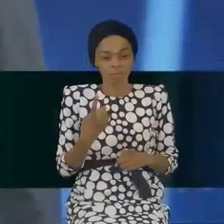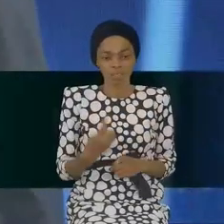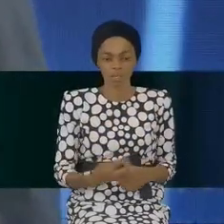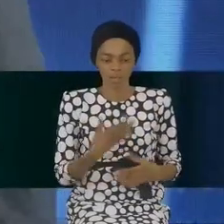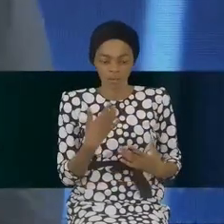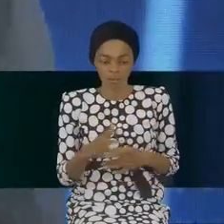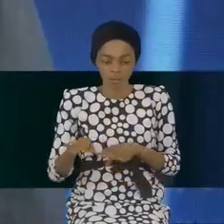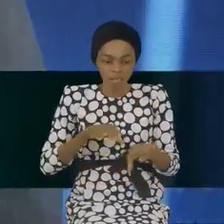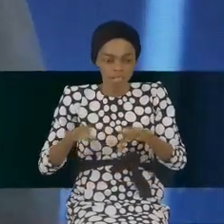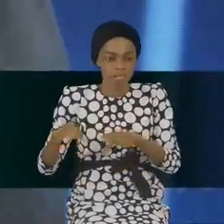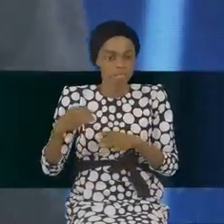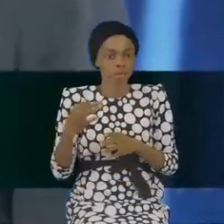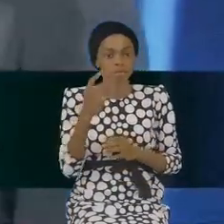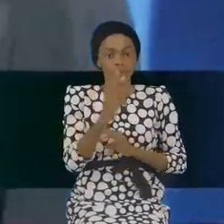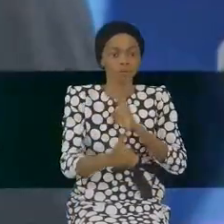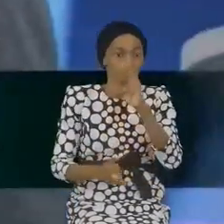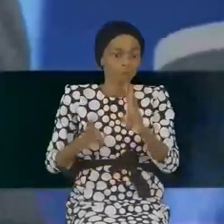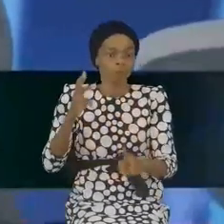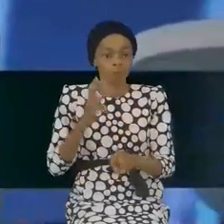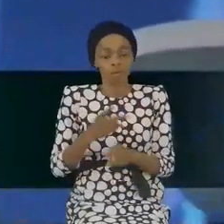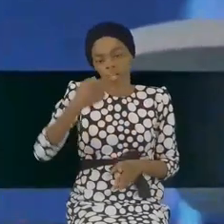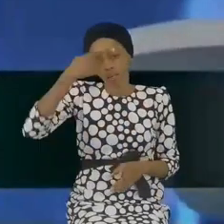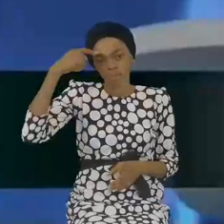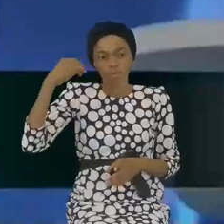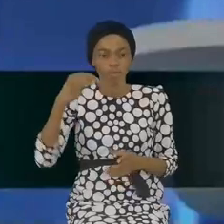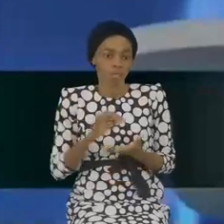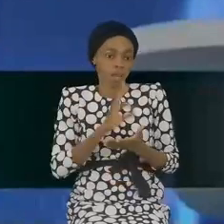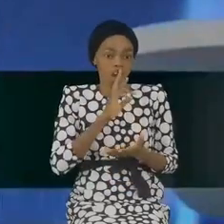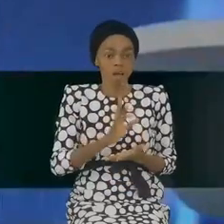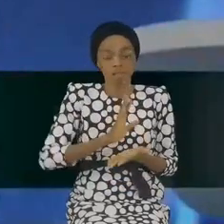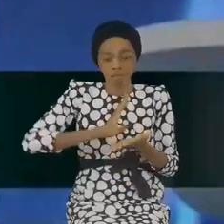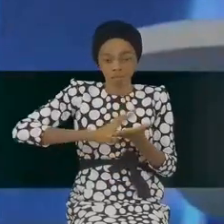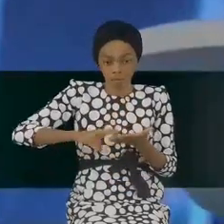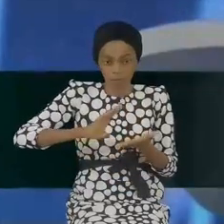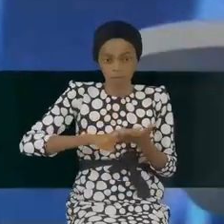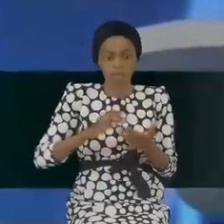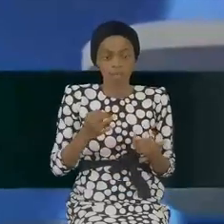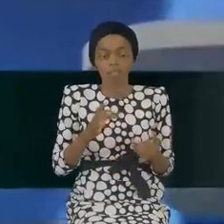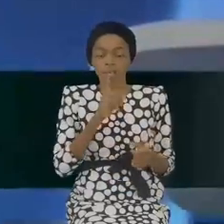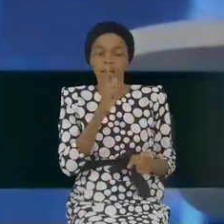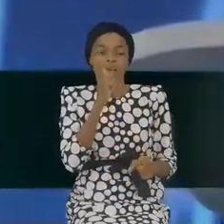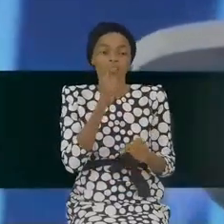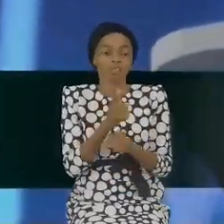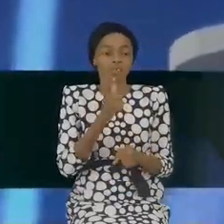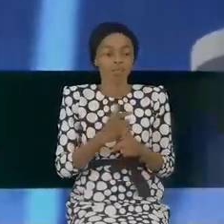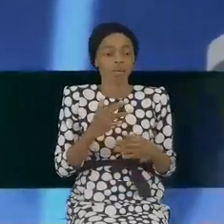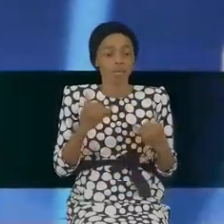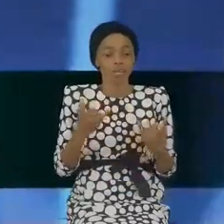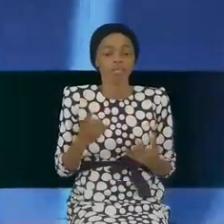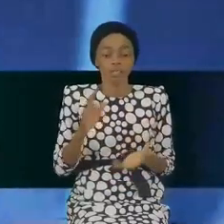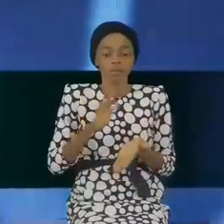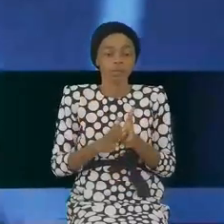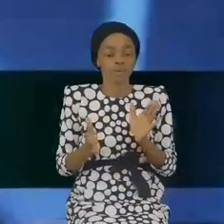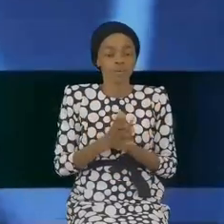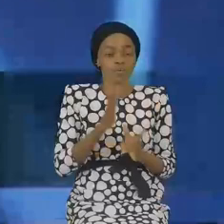repentance et la foi en Christ. Et pour cela, ils sont pardonnés, ils sont affranchis, ils sont justifiés. Et ils sont justifiés aux yeux de